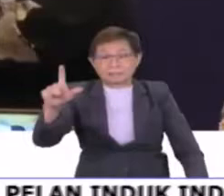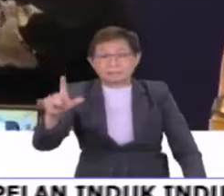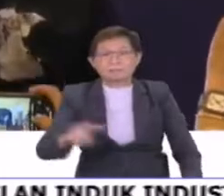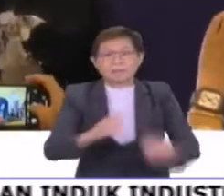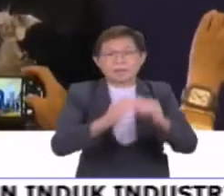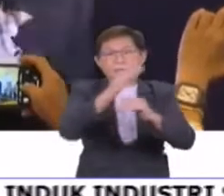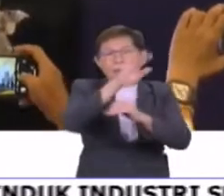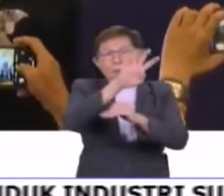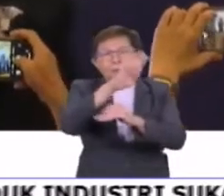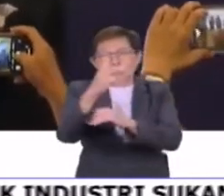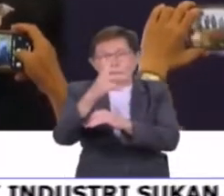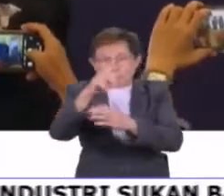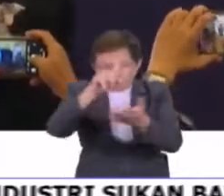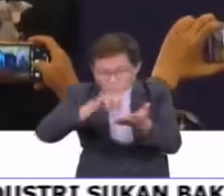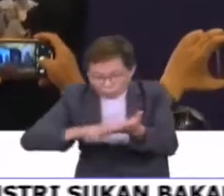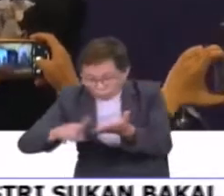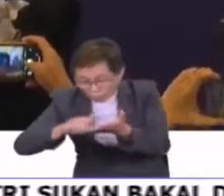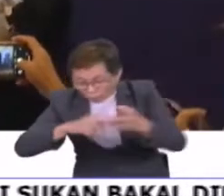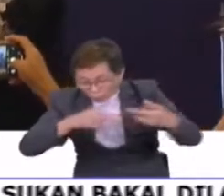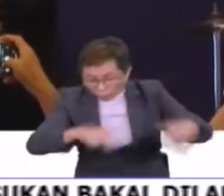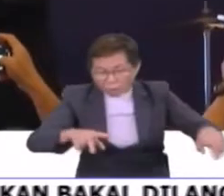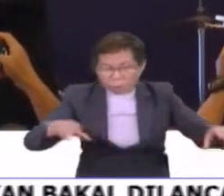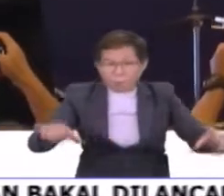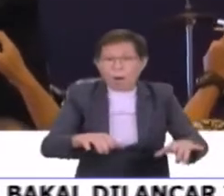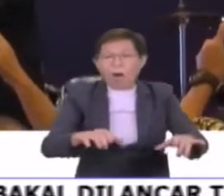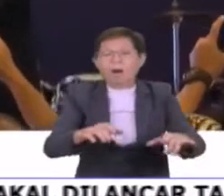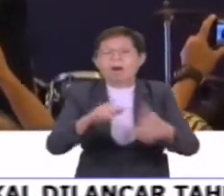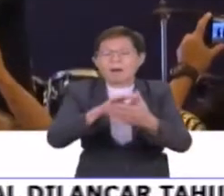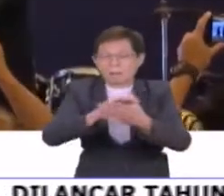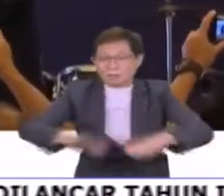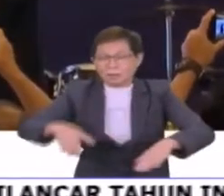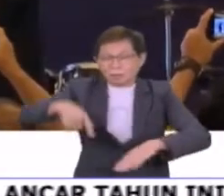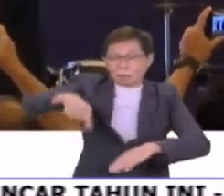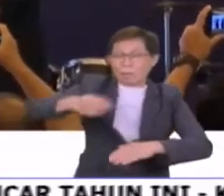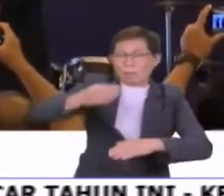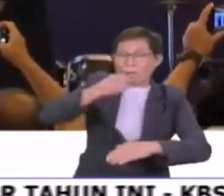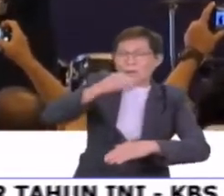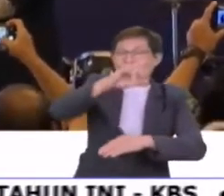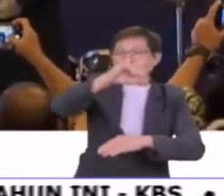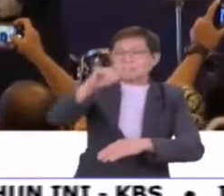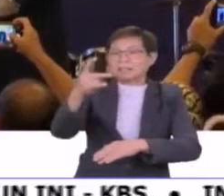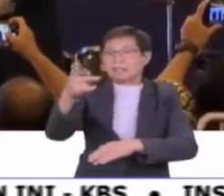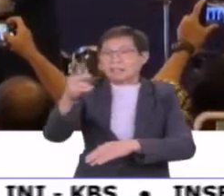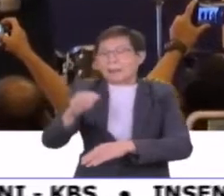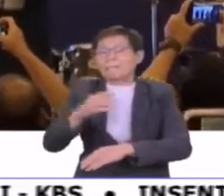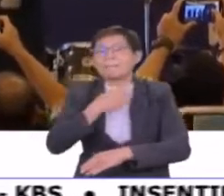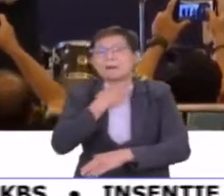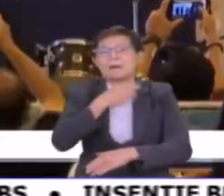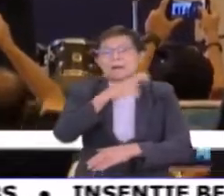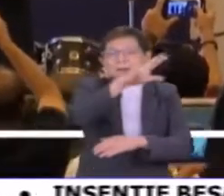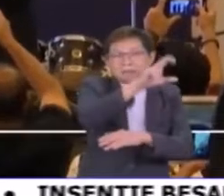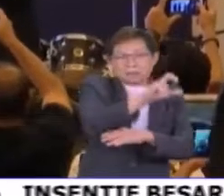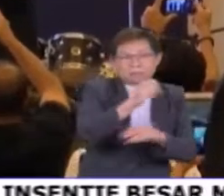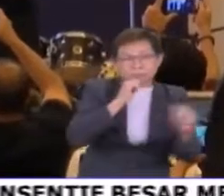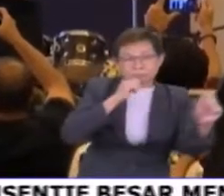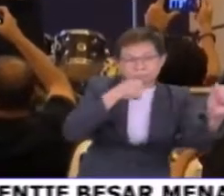Lebih 4,000 pemeriksaan premis dijalankan bahagian keselamatan dan kualiti makanan JKN Perak. 30